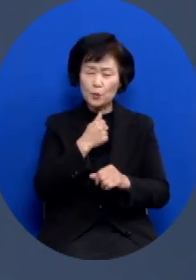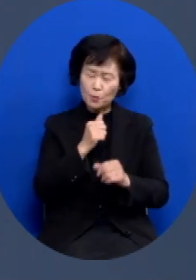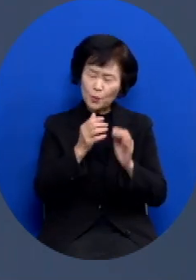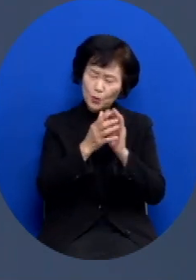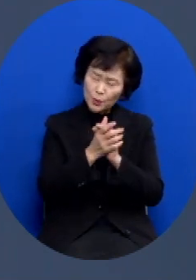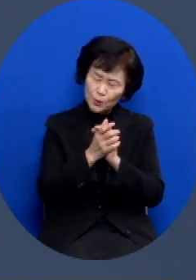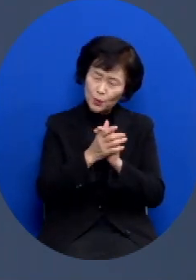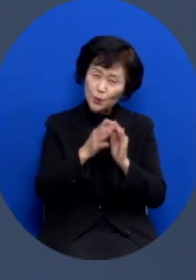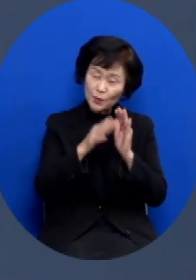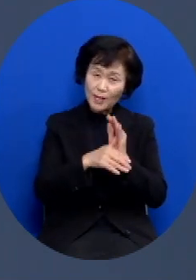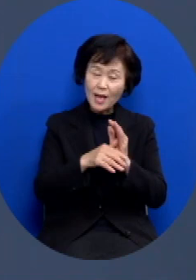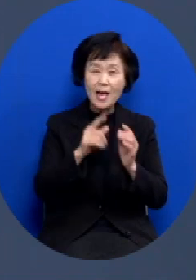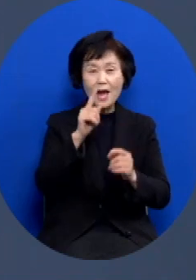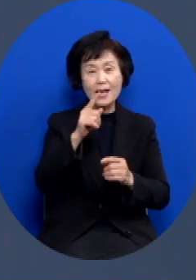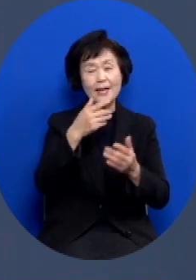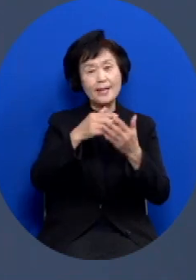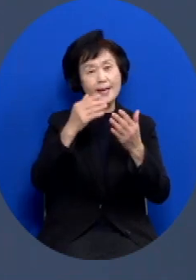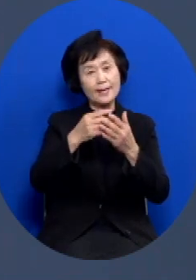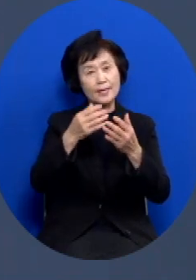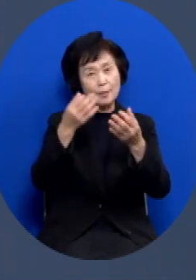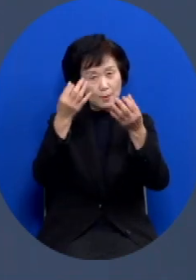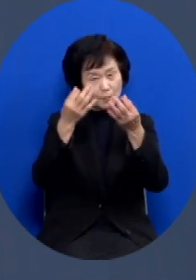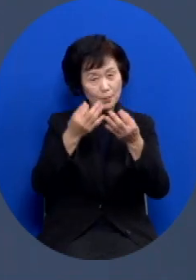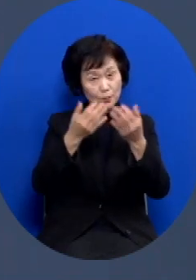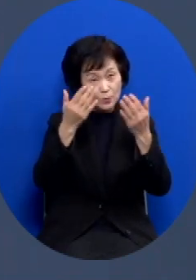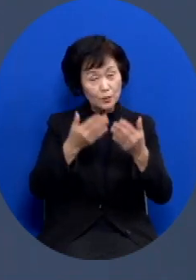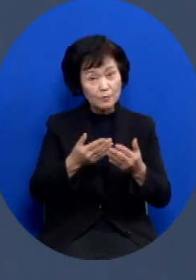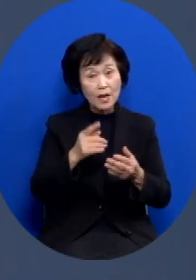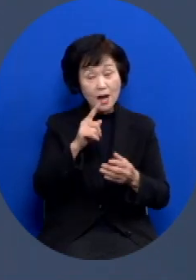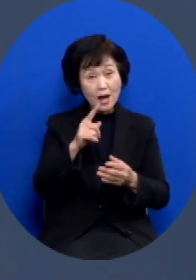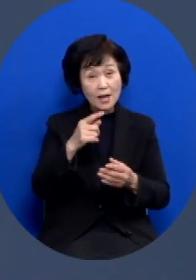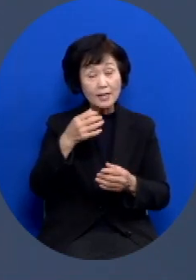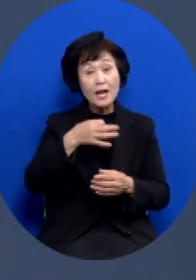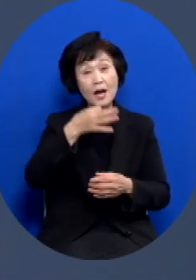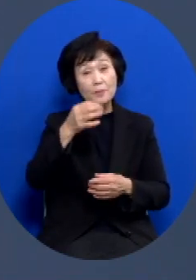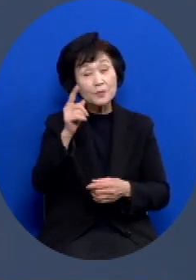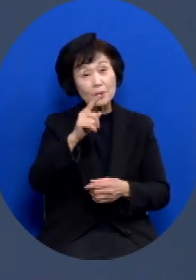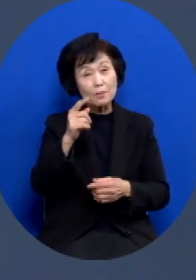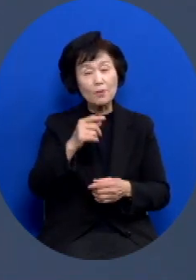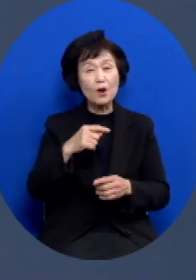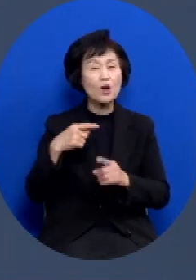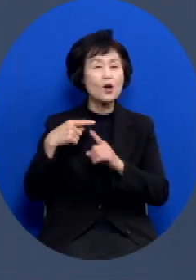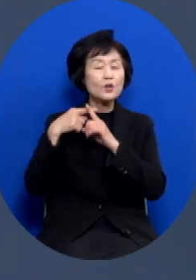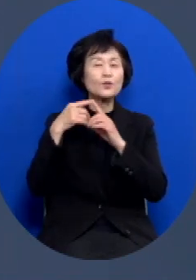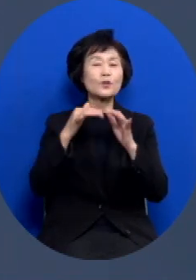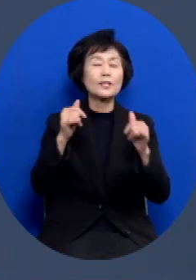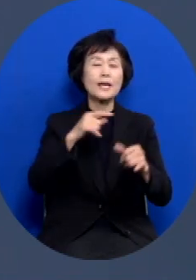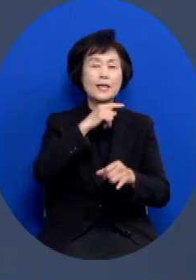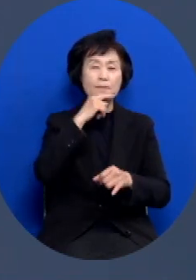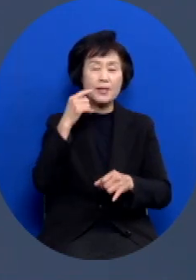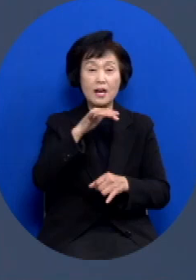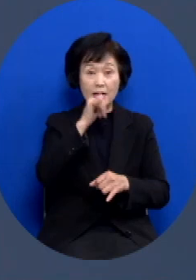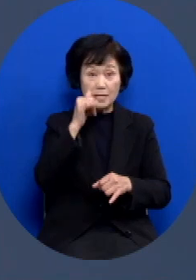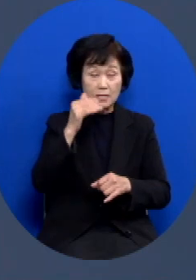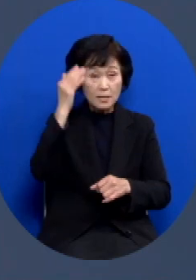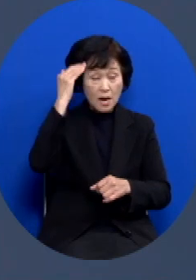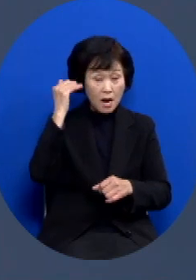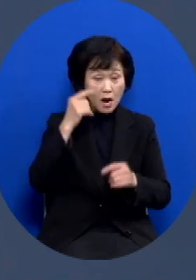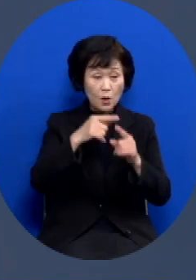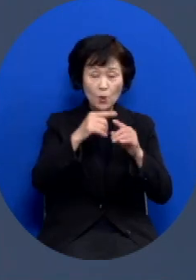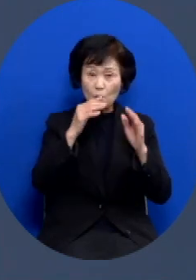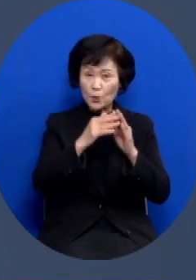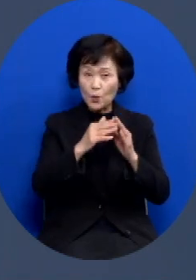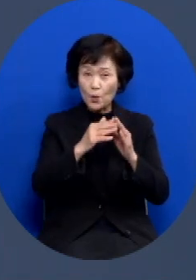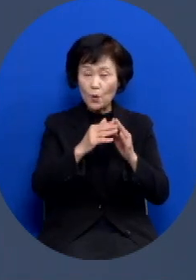그림을 저에게 보여주셨습니다 한 가지 음성은 순교자의 피가 있는 한국교회를 나는 결코 버리지